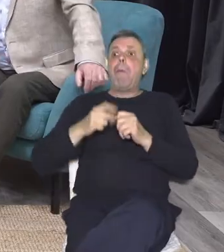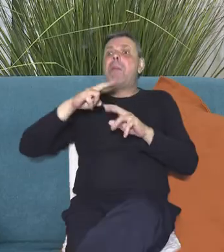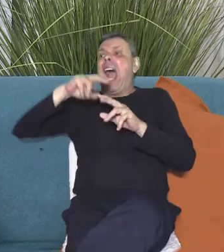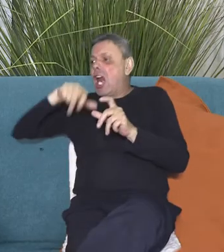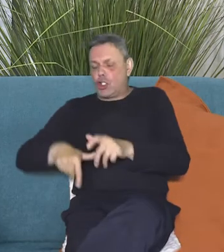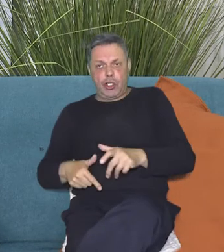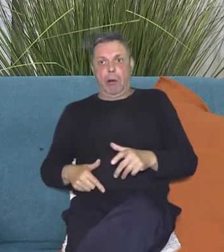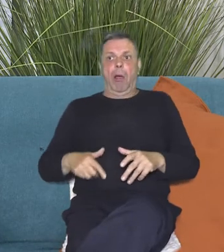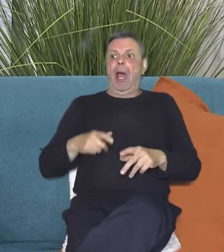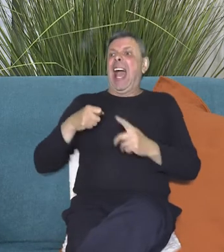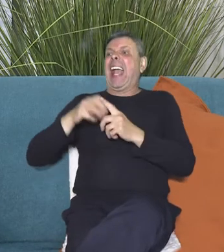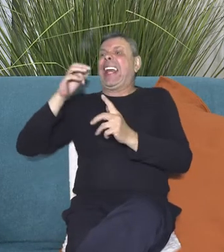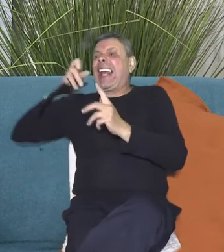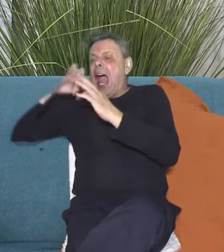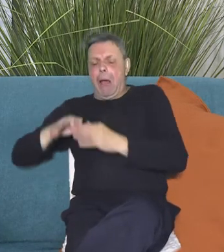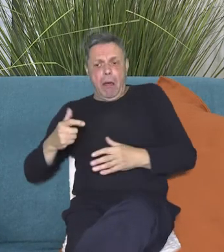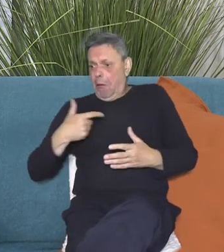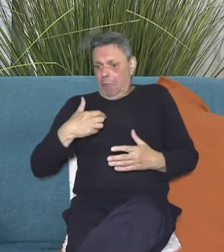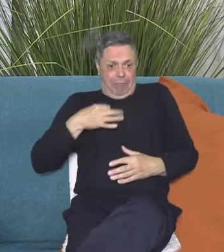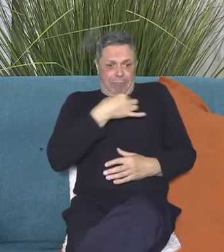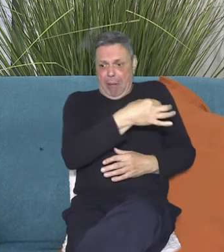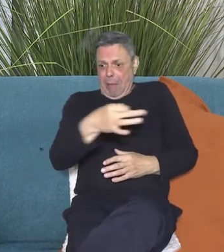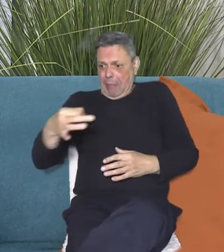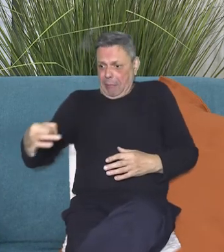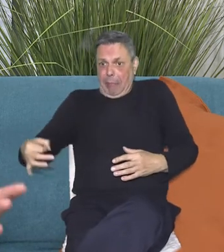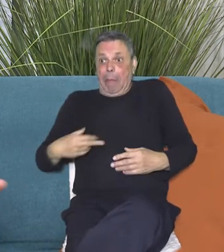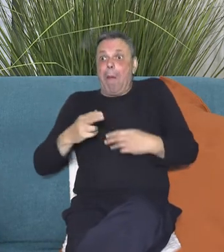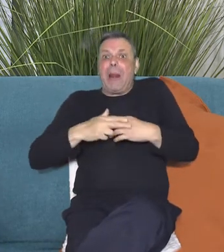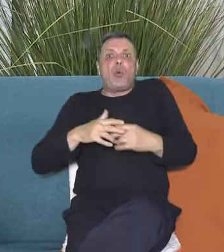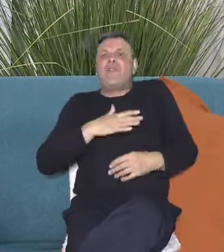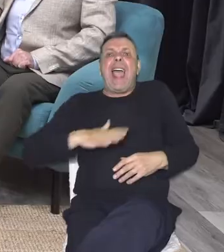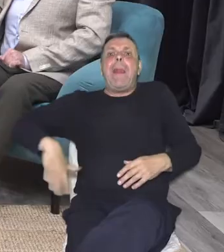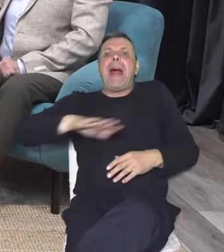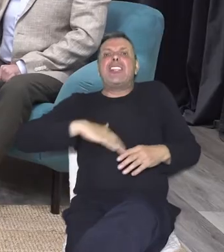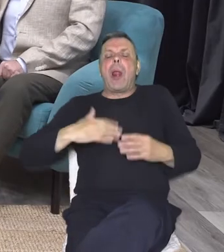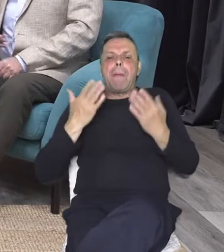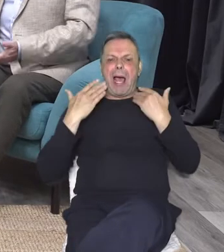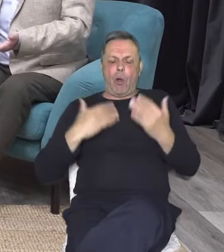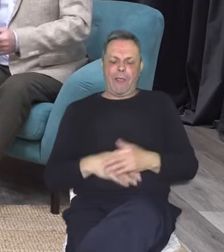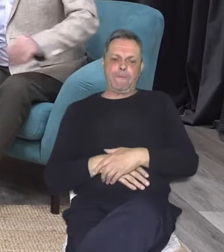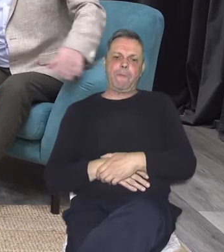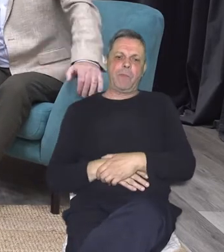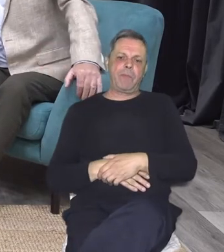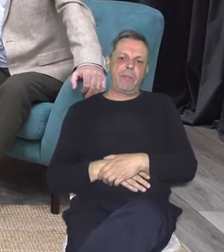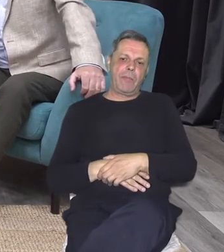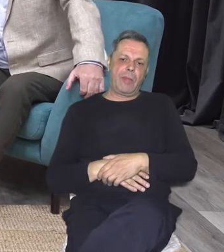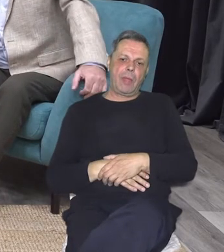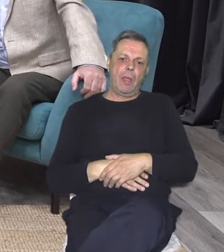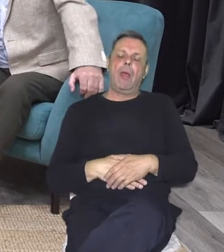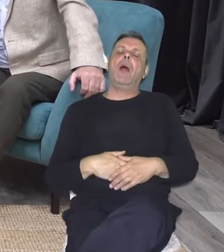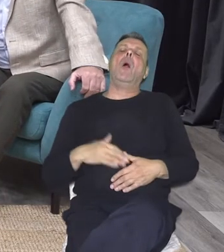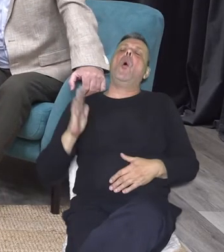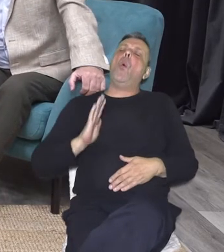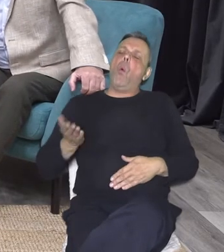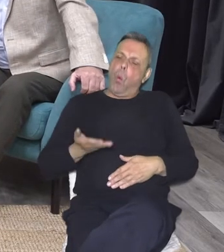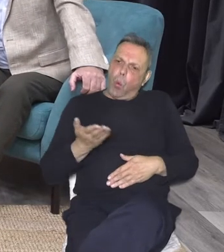Paklenicu, nacionalni park, pa sve tamo do Krke. To su sve naši prijatelji. Ugostiteljska ponuda. Ugostiteljska ponuda. Vidi se po meni, naravno, da to mene jako